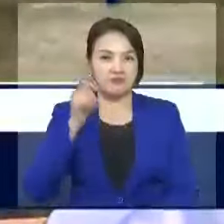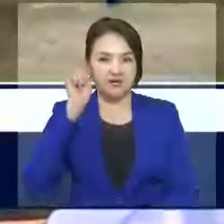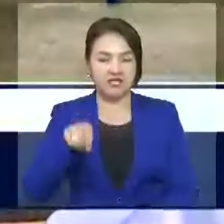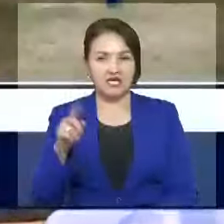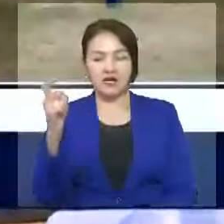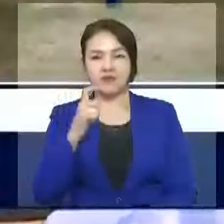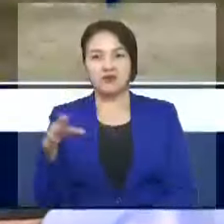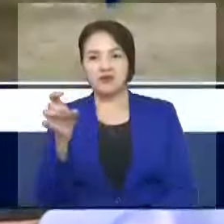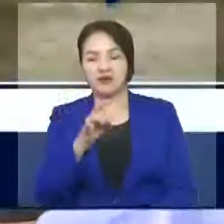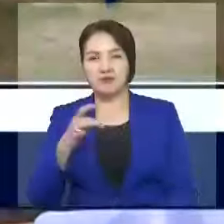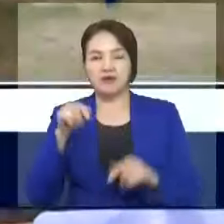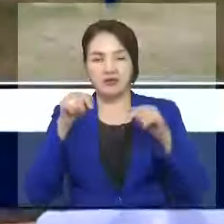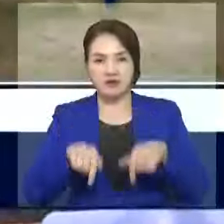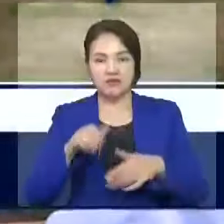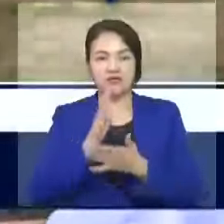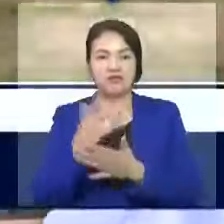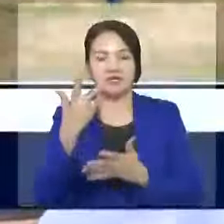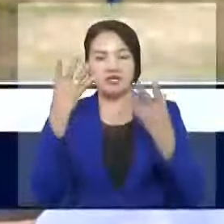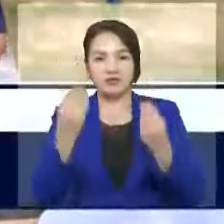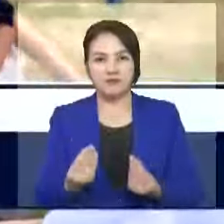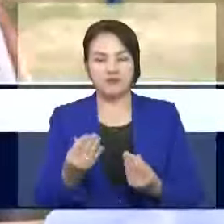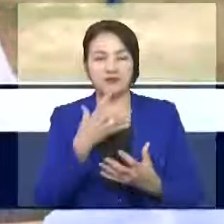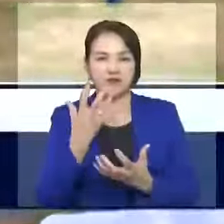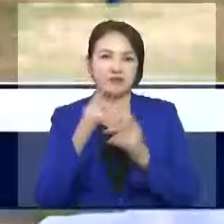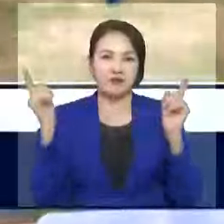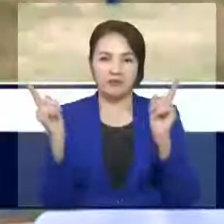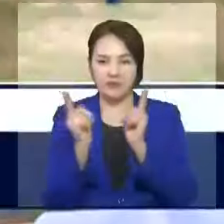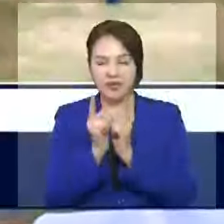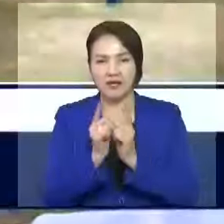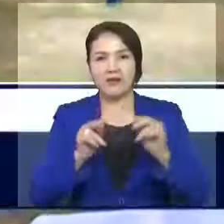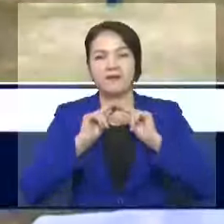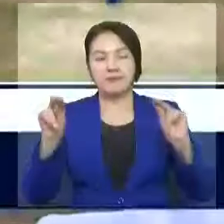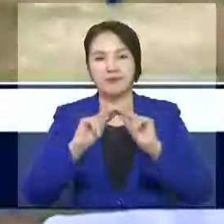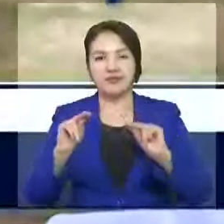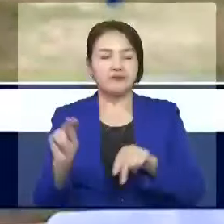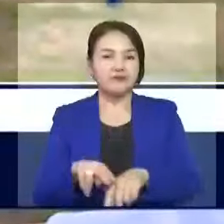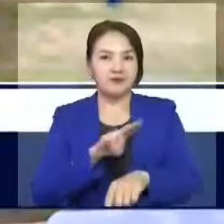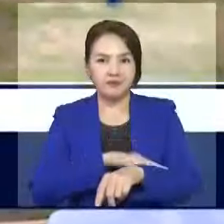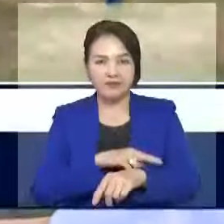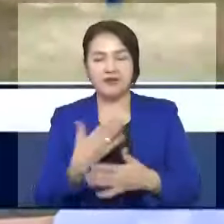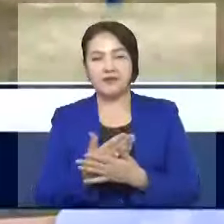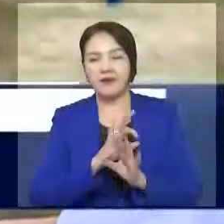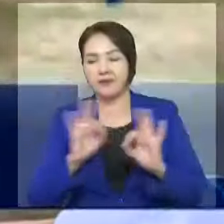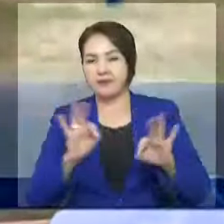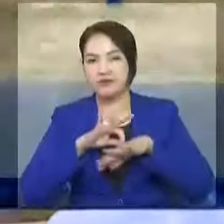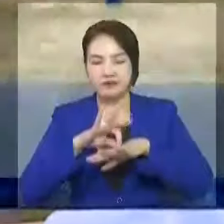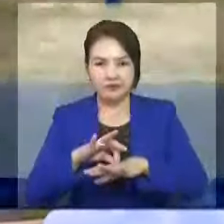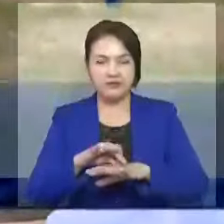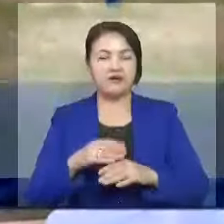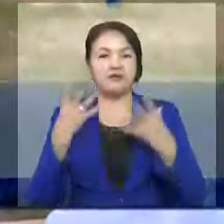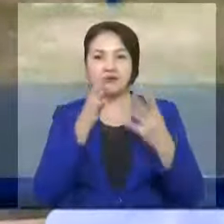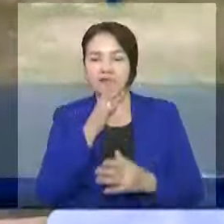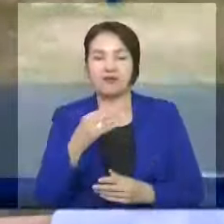Приехала из Хабдинского района. Здесь нахожусь уже три дня. Нас тепло встретили местные преподаватели и воспитатели. Необычно проводим время.